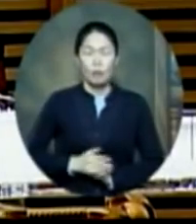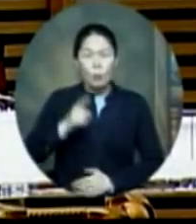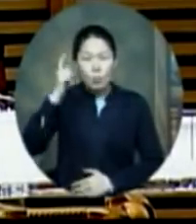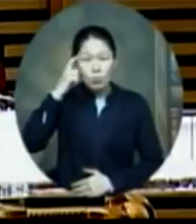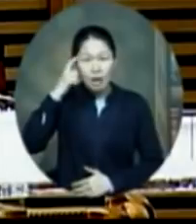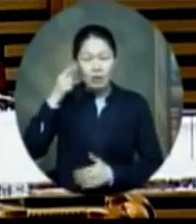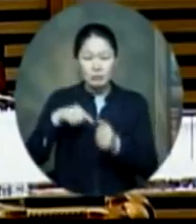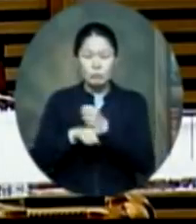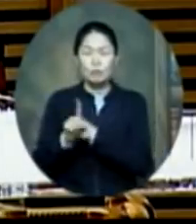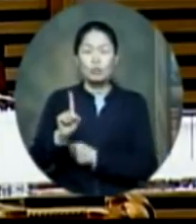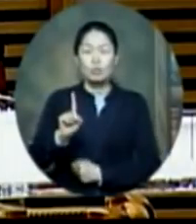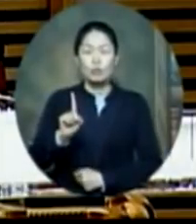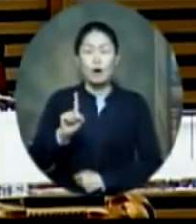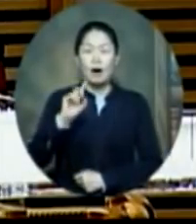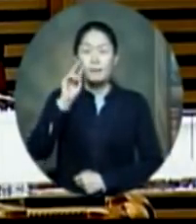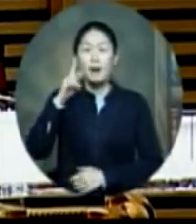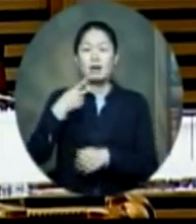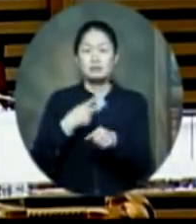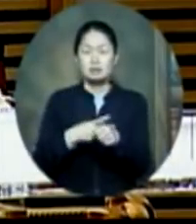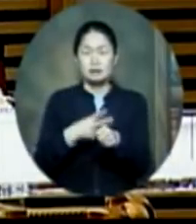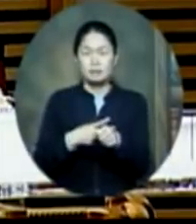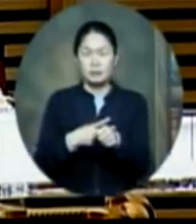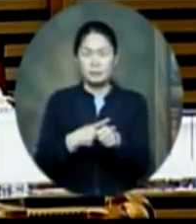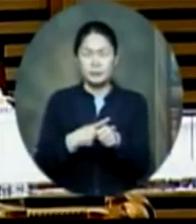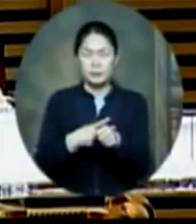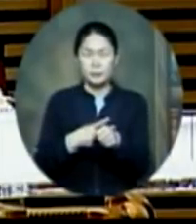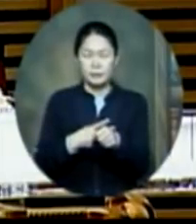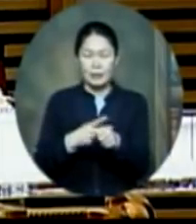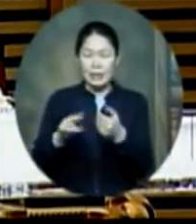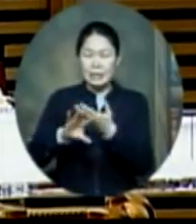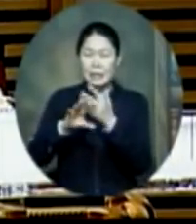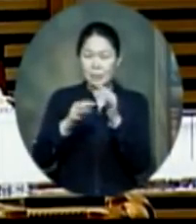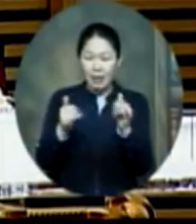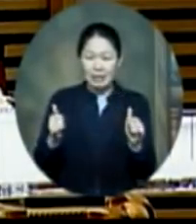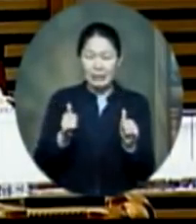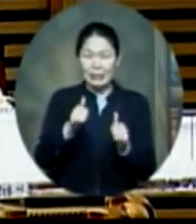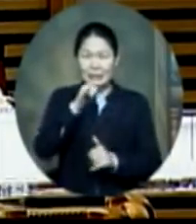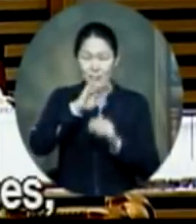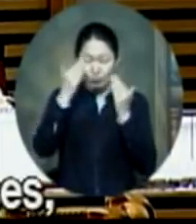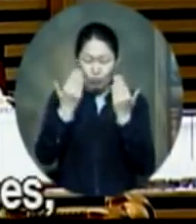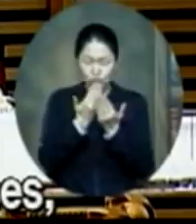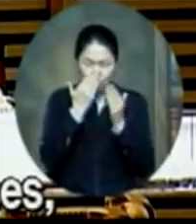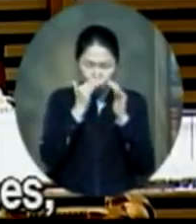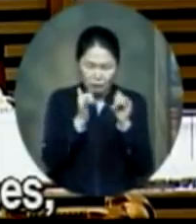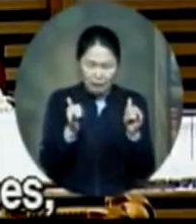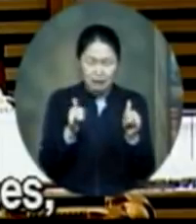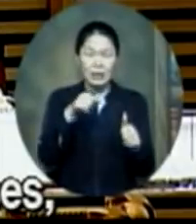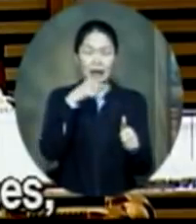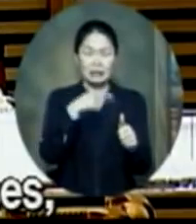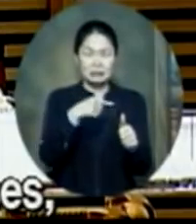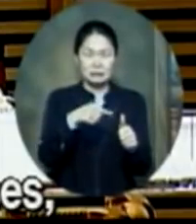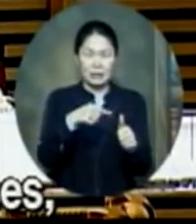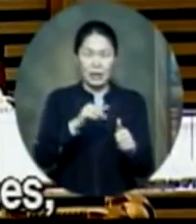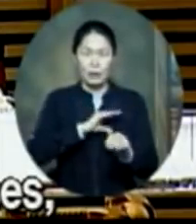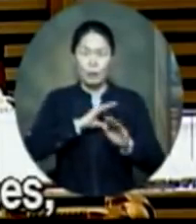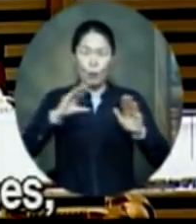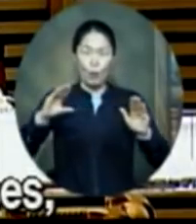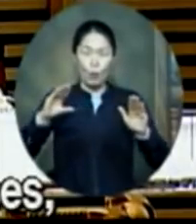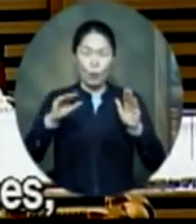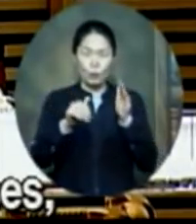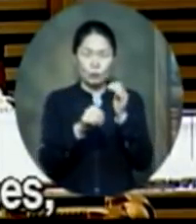좋게 생각하느냐? 사도 바울이 이방에 있는 모든 유대인을 가르치되 모세를